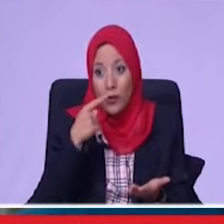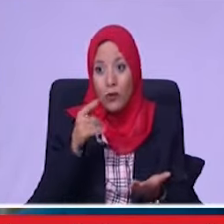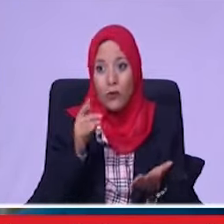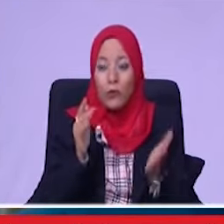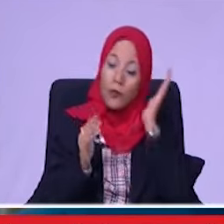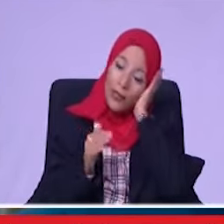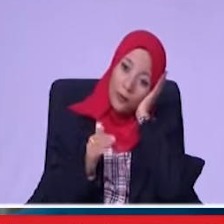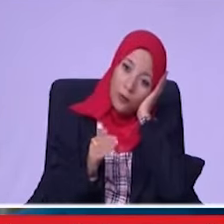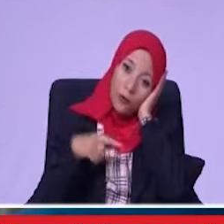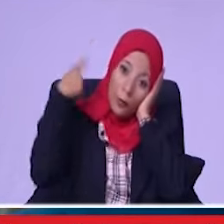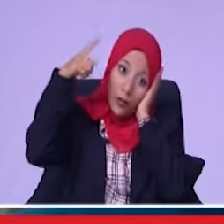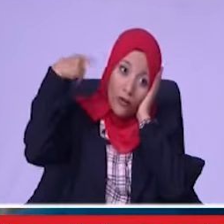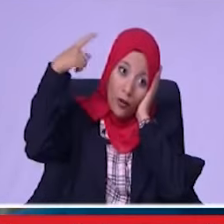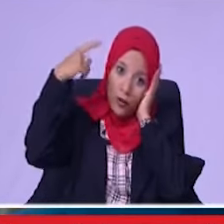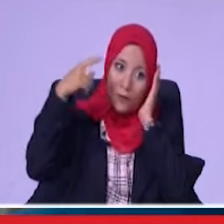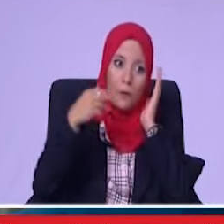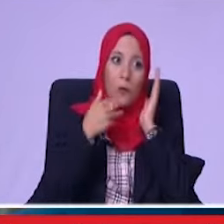هو نايم